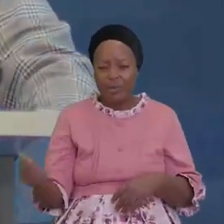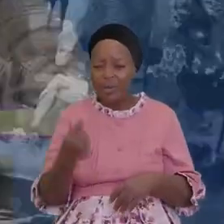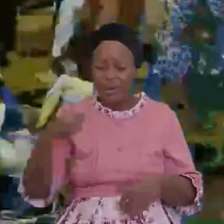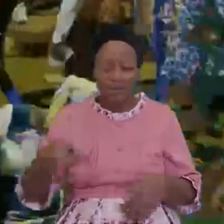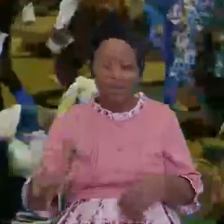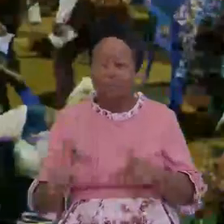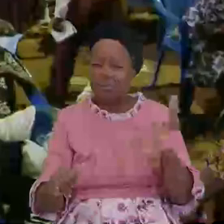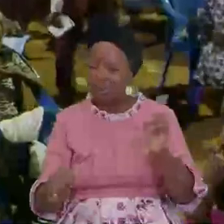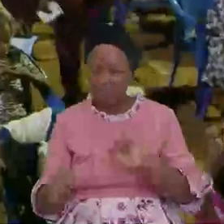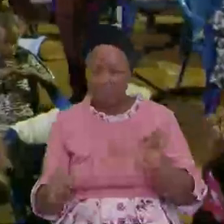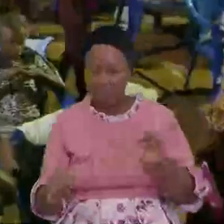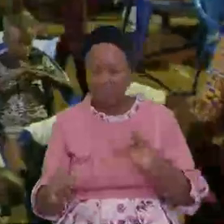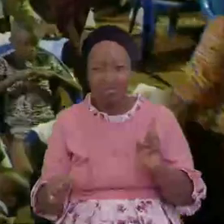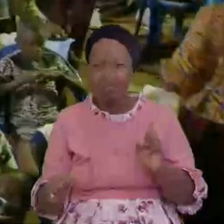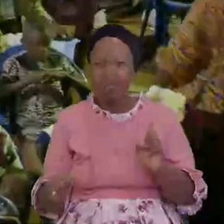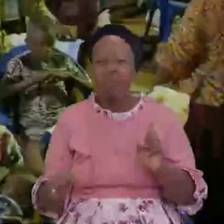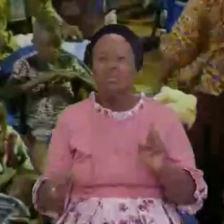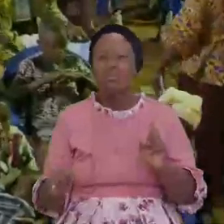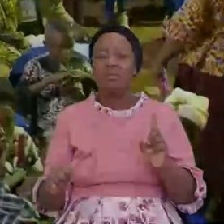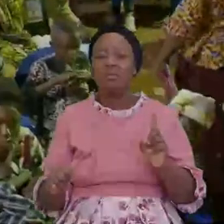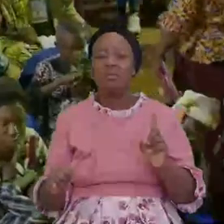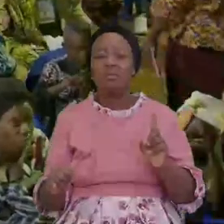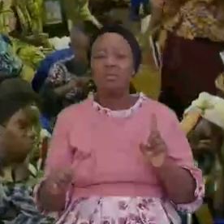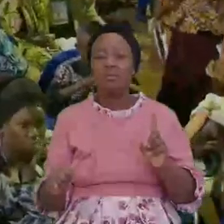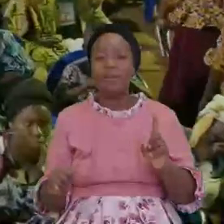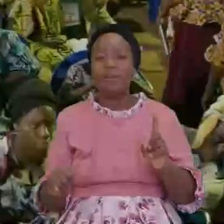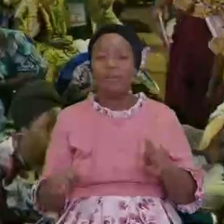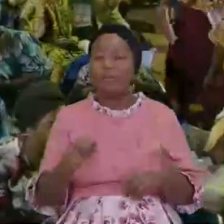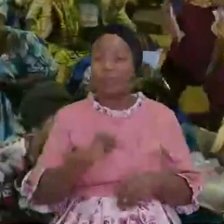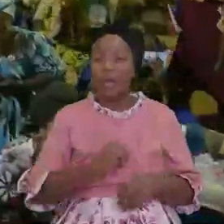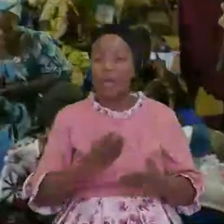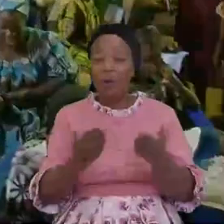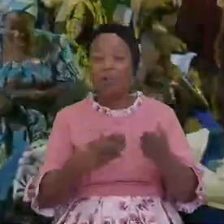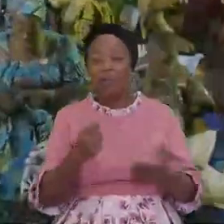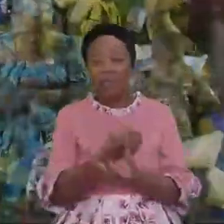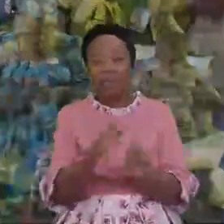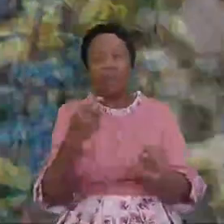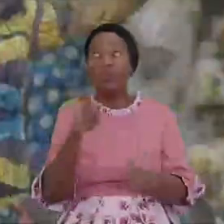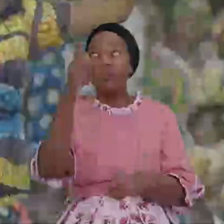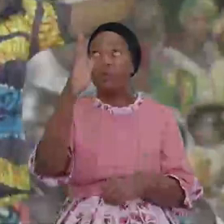Je ne veux pas aller en enfer pour toujours.